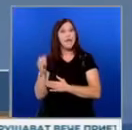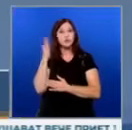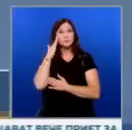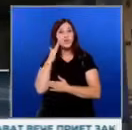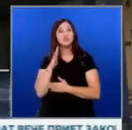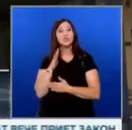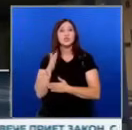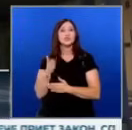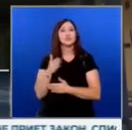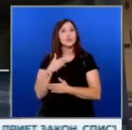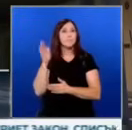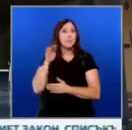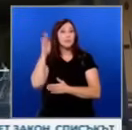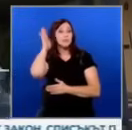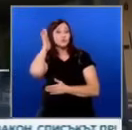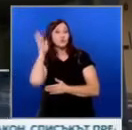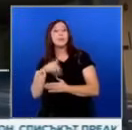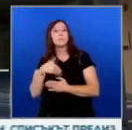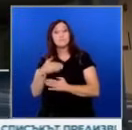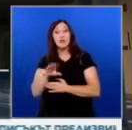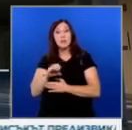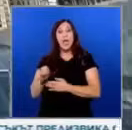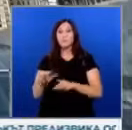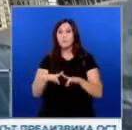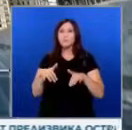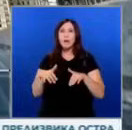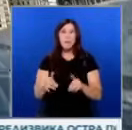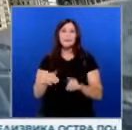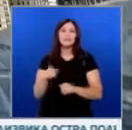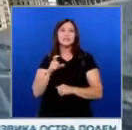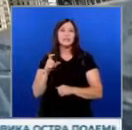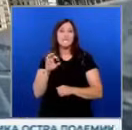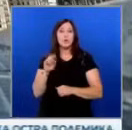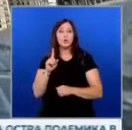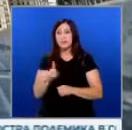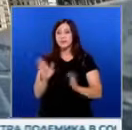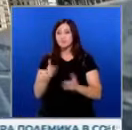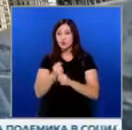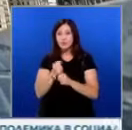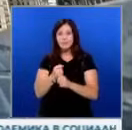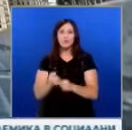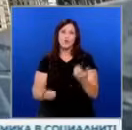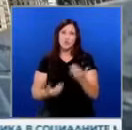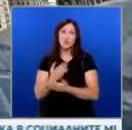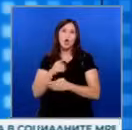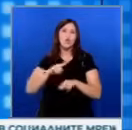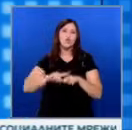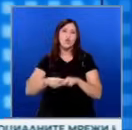еврокомисари ще минат изслушвания пред Европарламента през септември и октомври и трябва да заработят от началото на ноември.